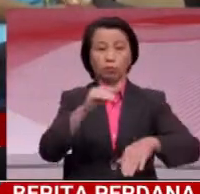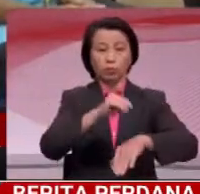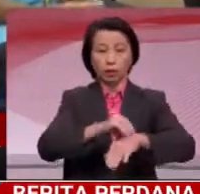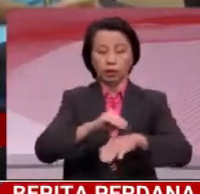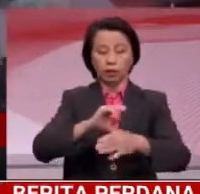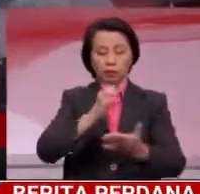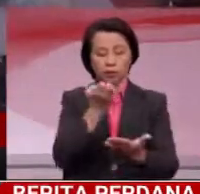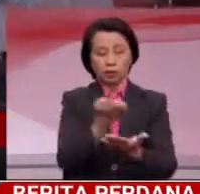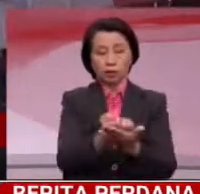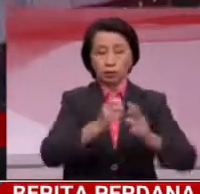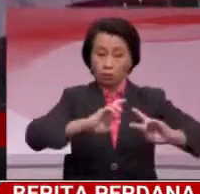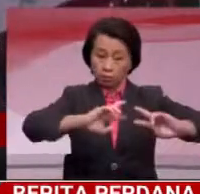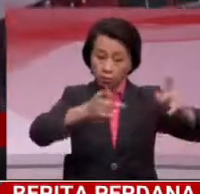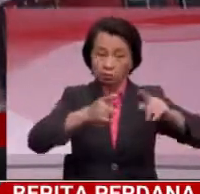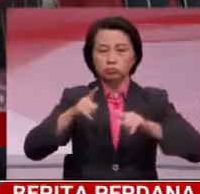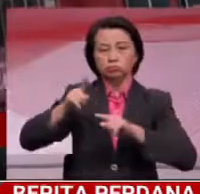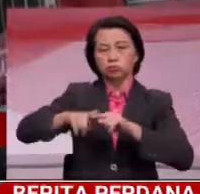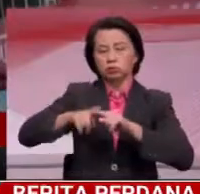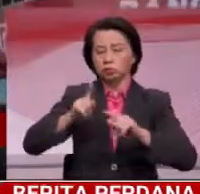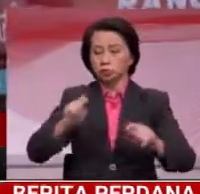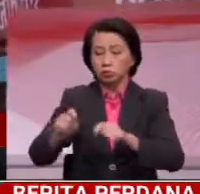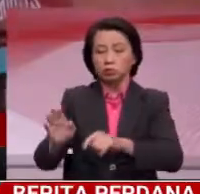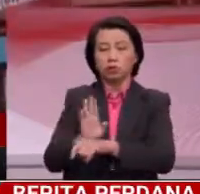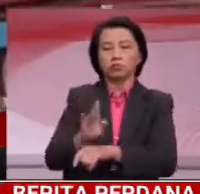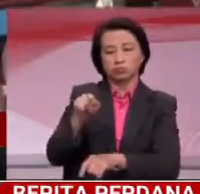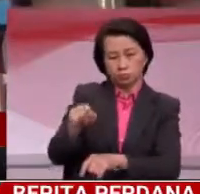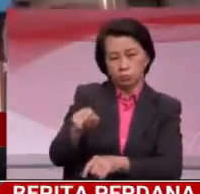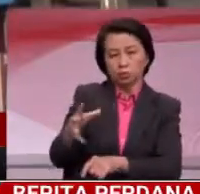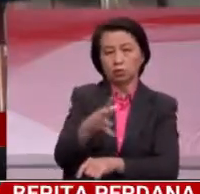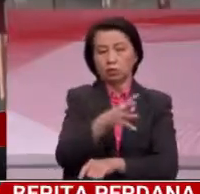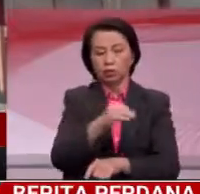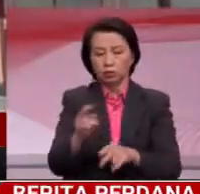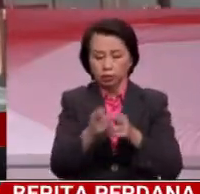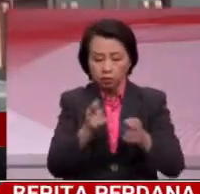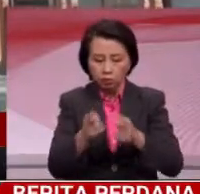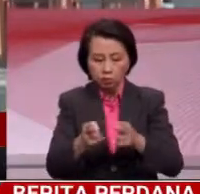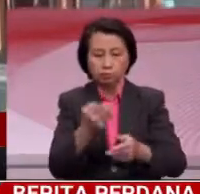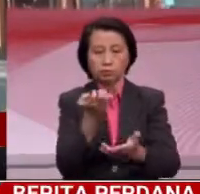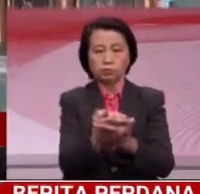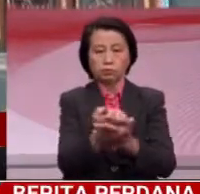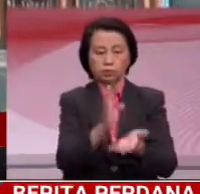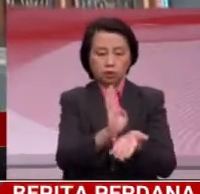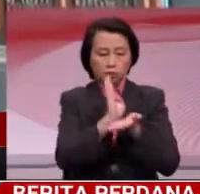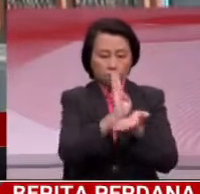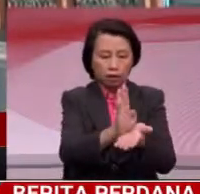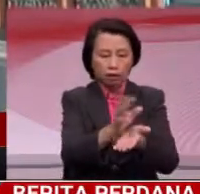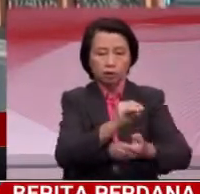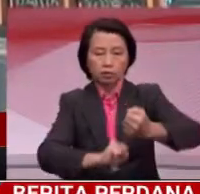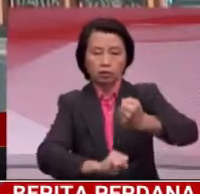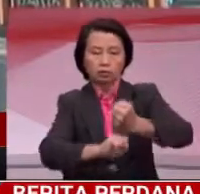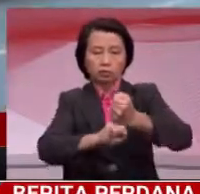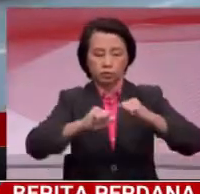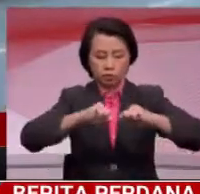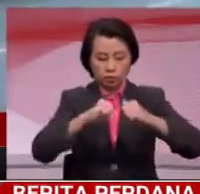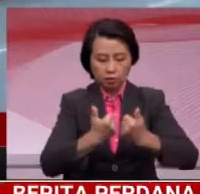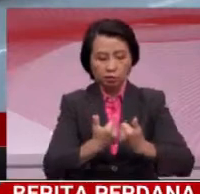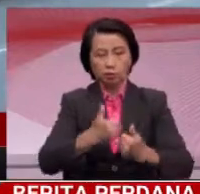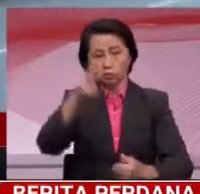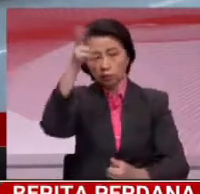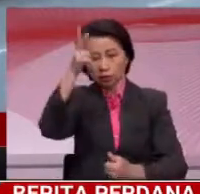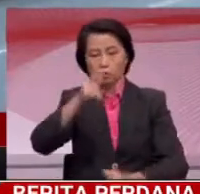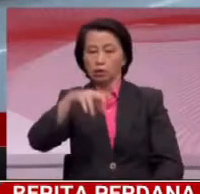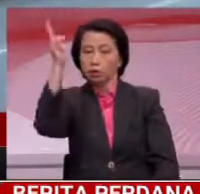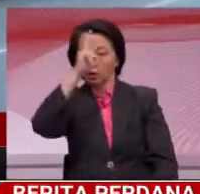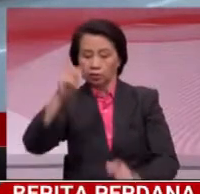ekonomi kembali pulih bergantung kepada tindakan peniaga. Selain usaha sektor ekonomi dan bantuan serta sokongan agensi kerajaan,